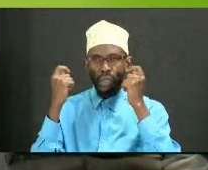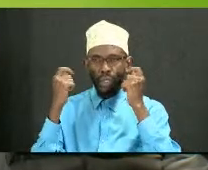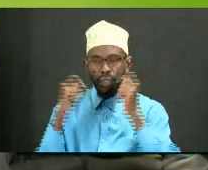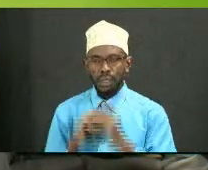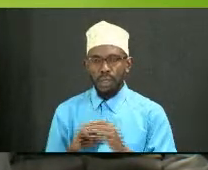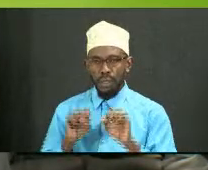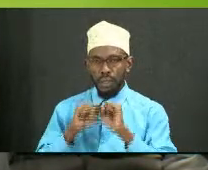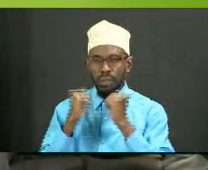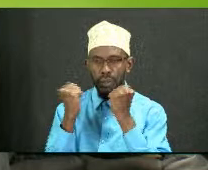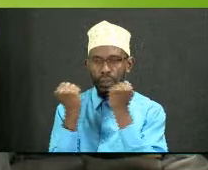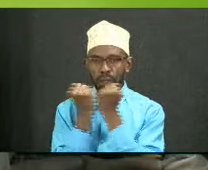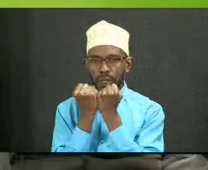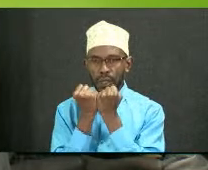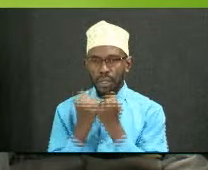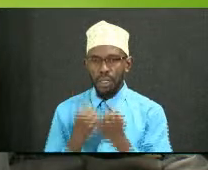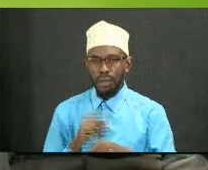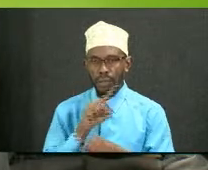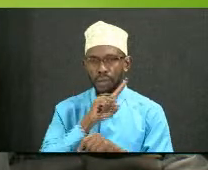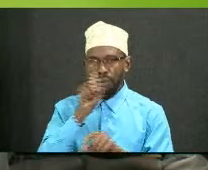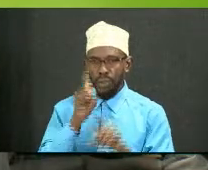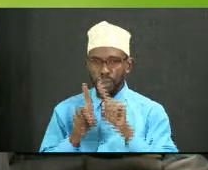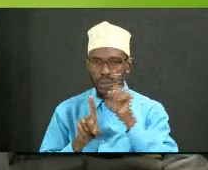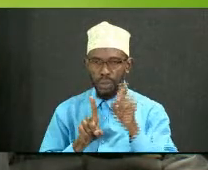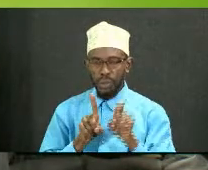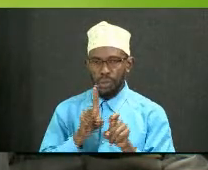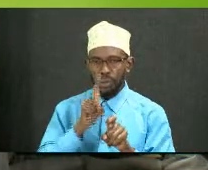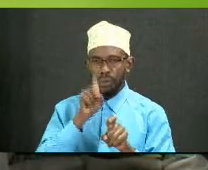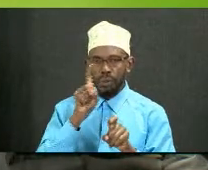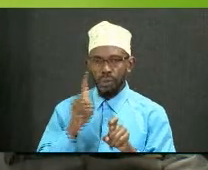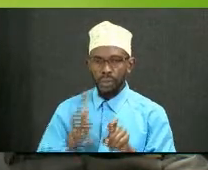Na ukiwa na kauli au swali,